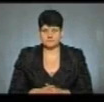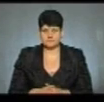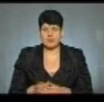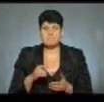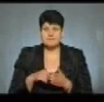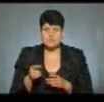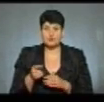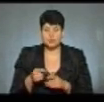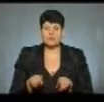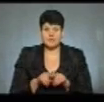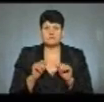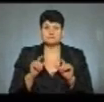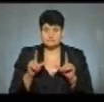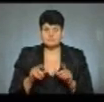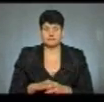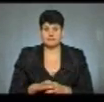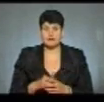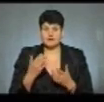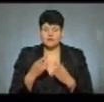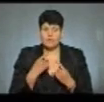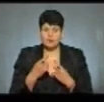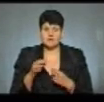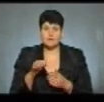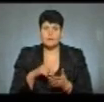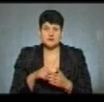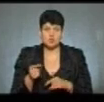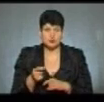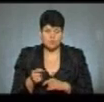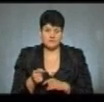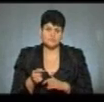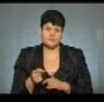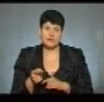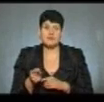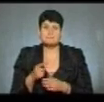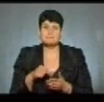місто Тернопіль також перевищило. Проте, якщо говорити про місто Тернопіль, то